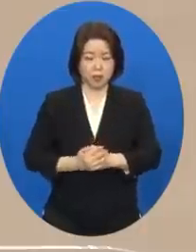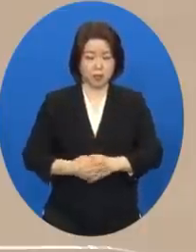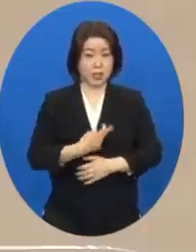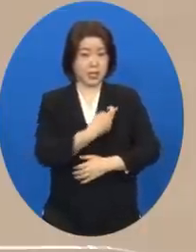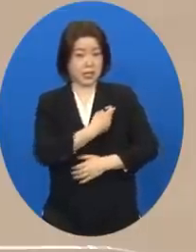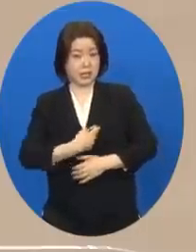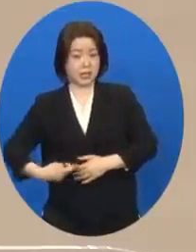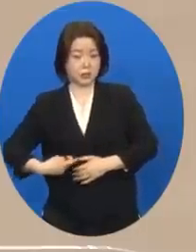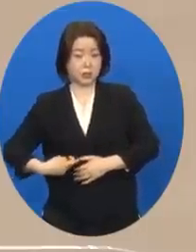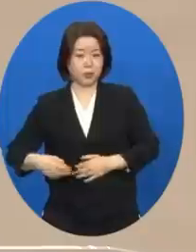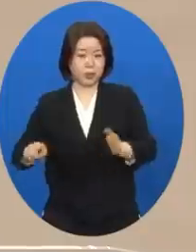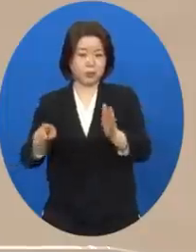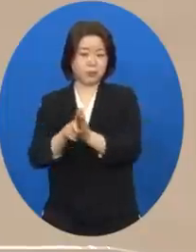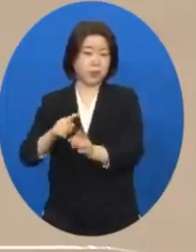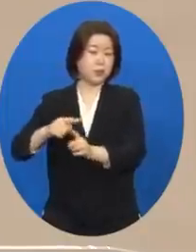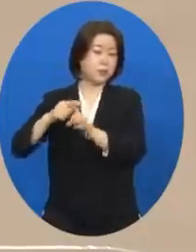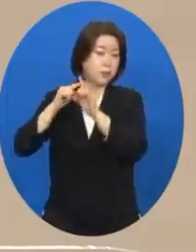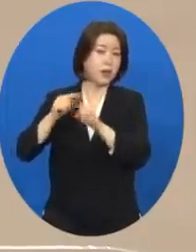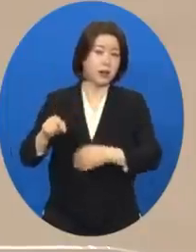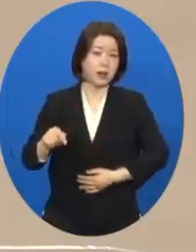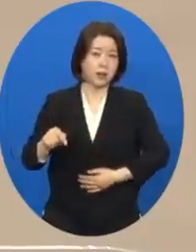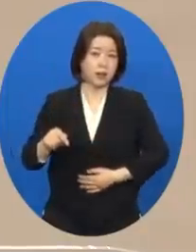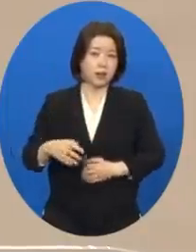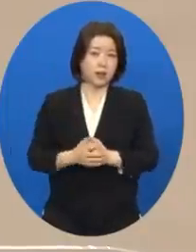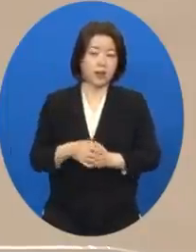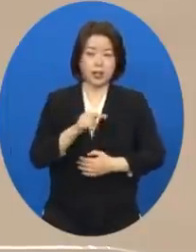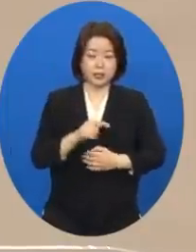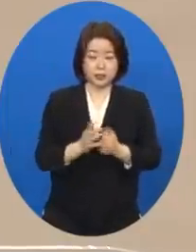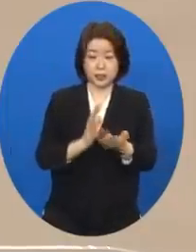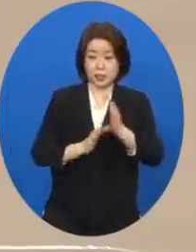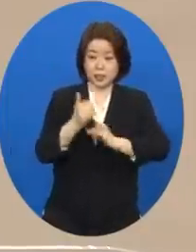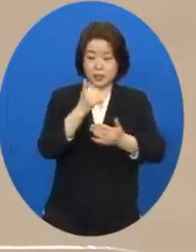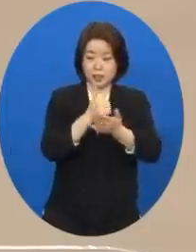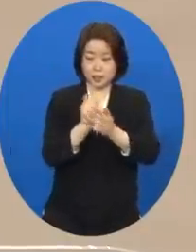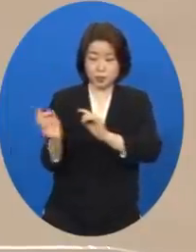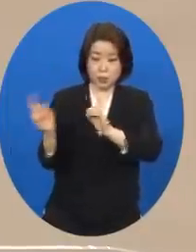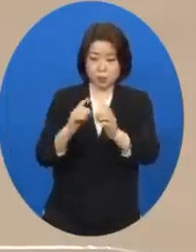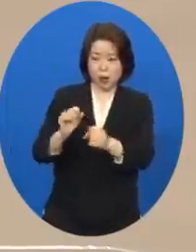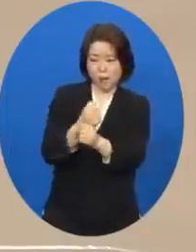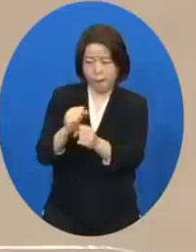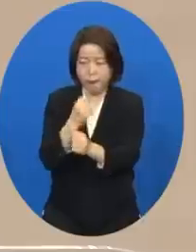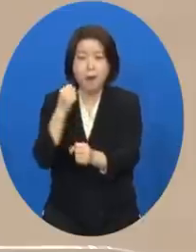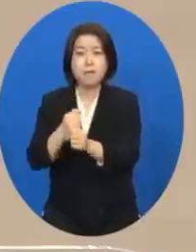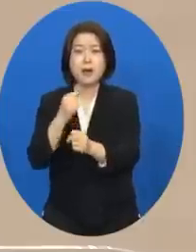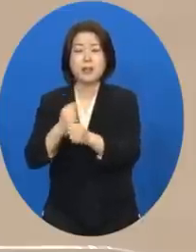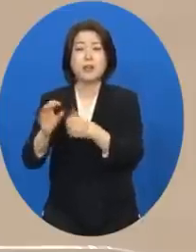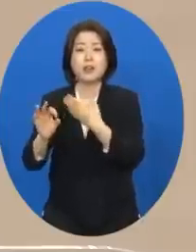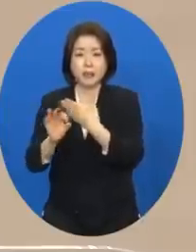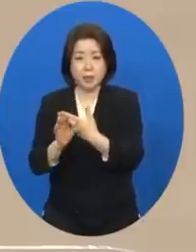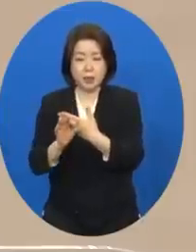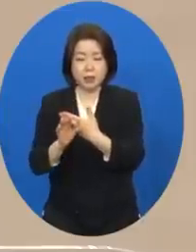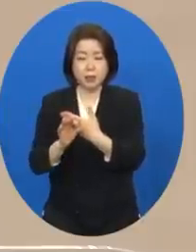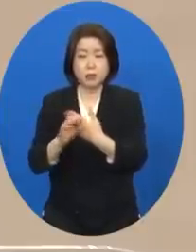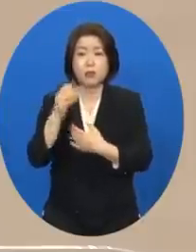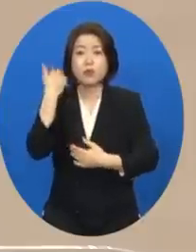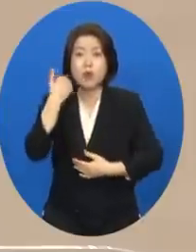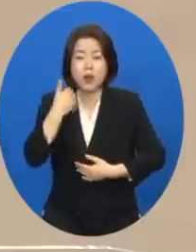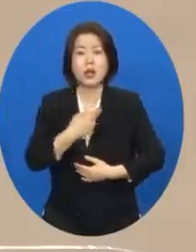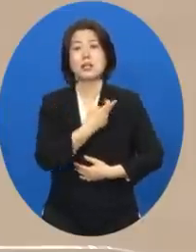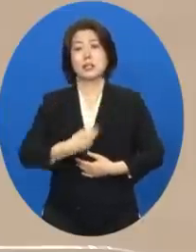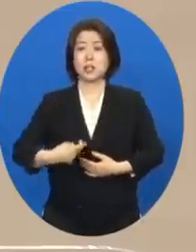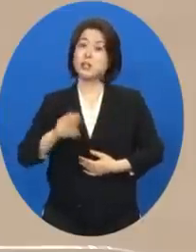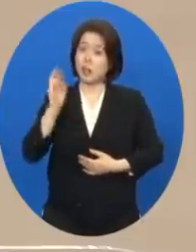에요 그들이 예수님의 부활을 조작해 따면 했다는 사도들 밖에 없겠죠